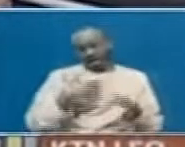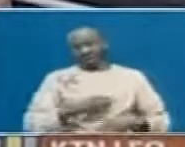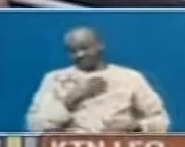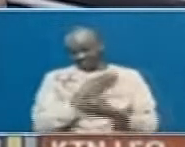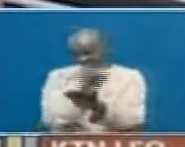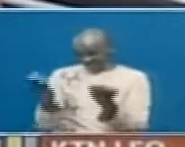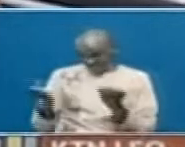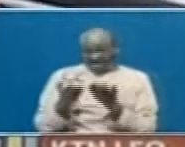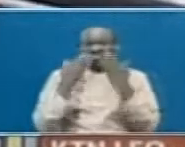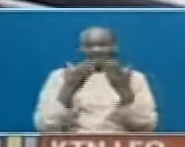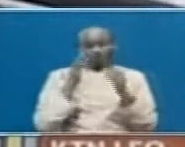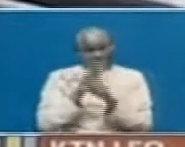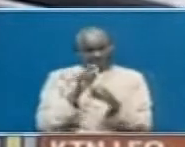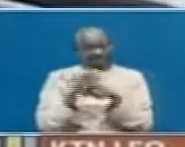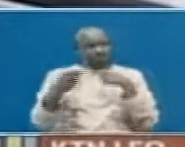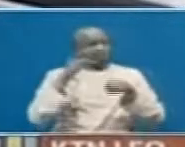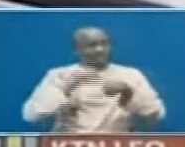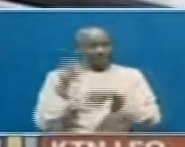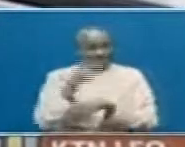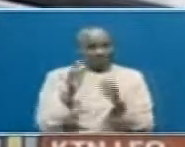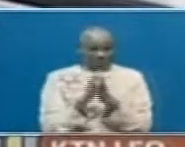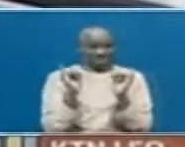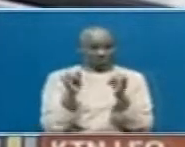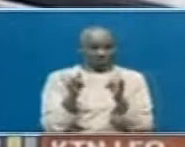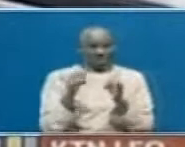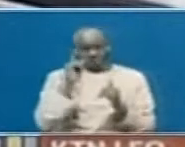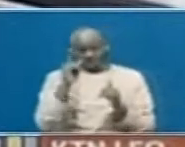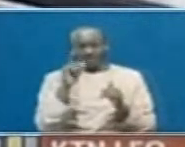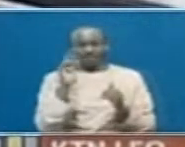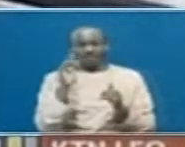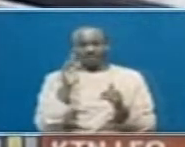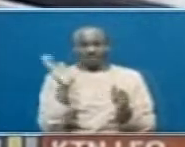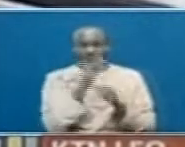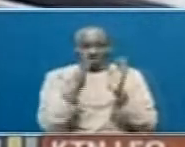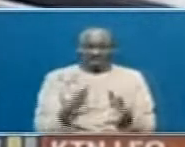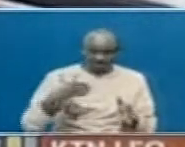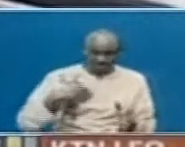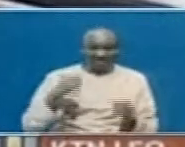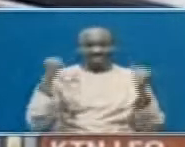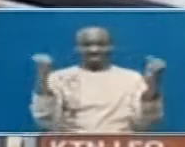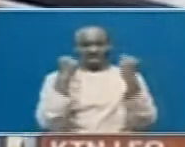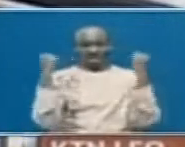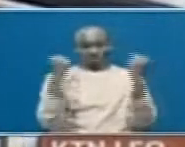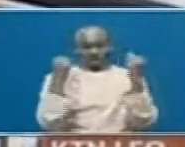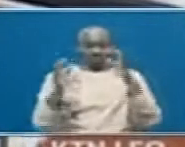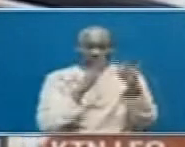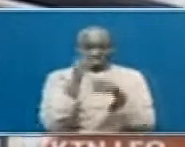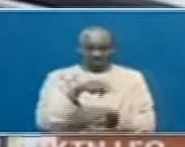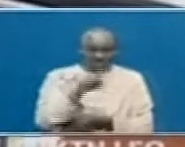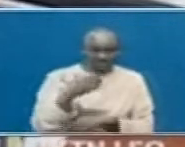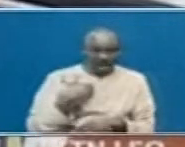Kwabi, asante sana. Kwa muda usiku mrefu narudi na mwanamsanii Jagua